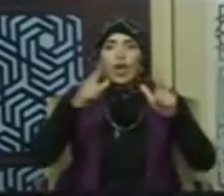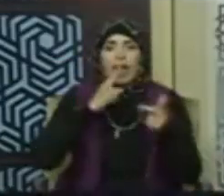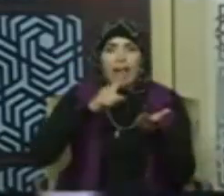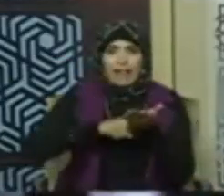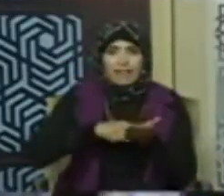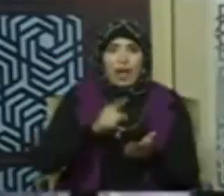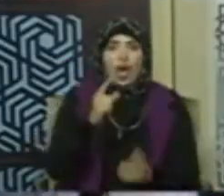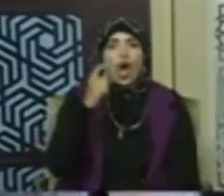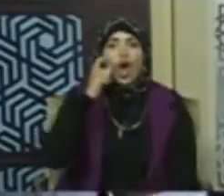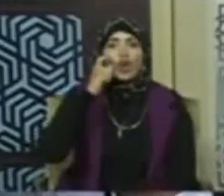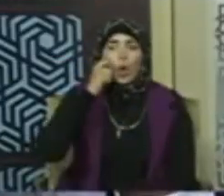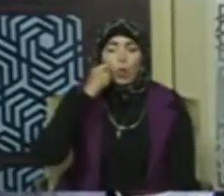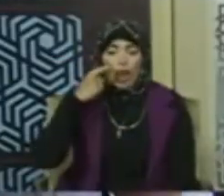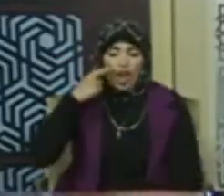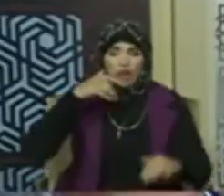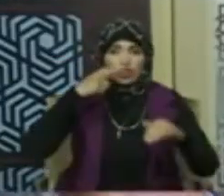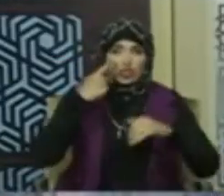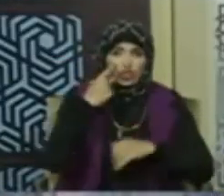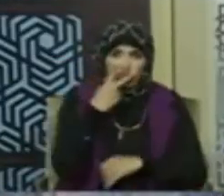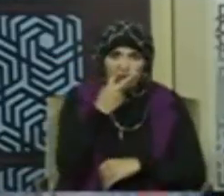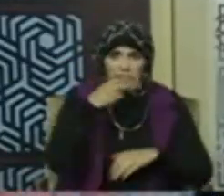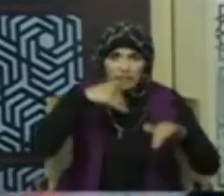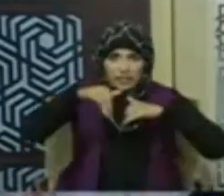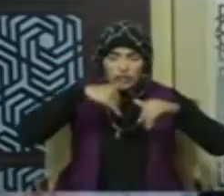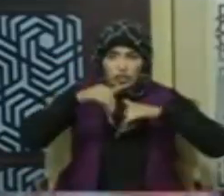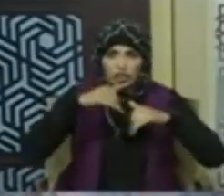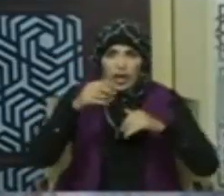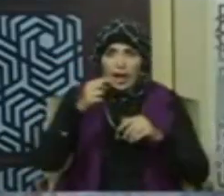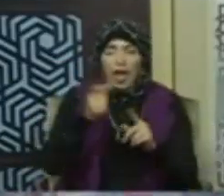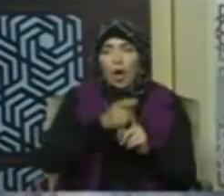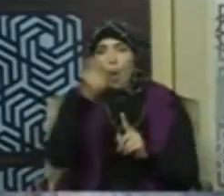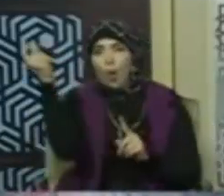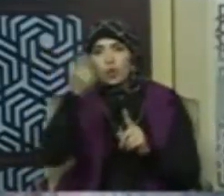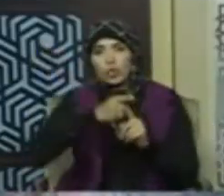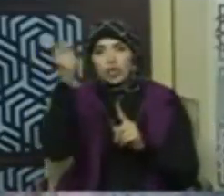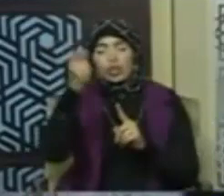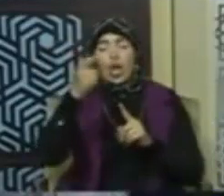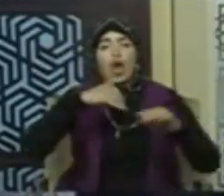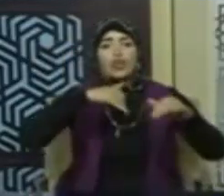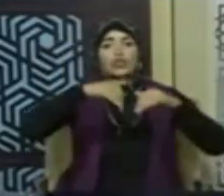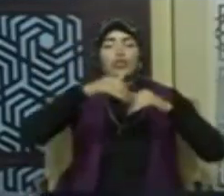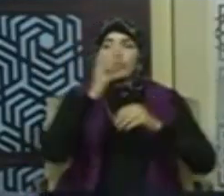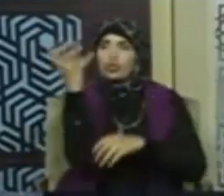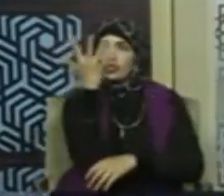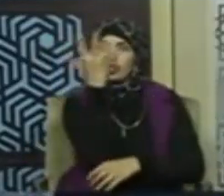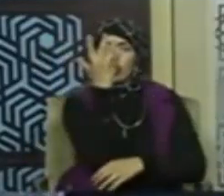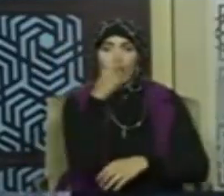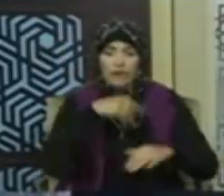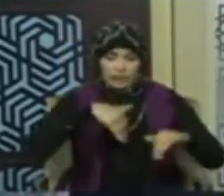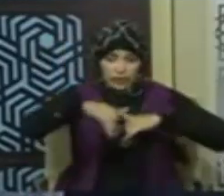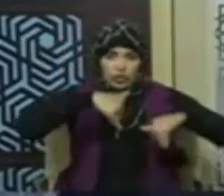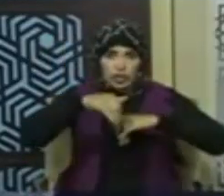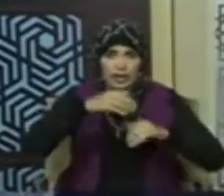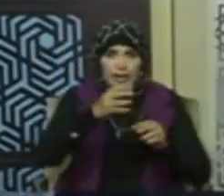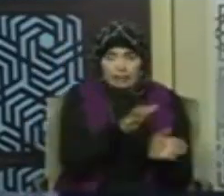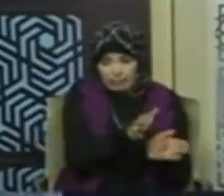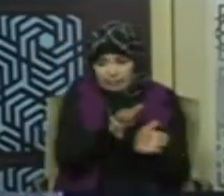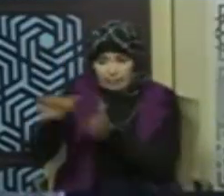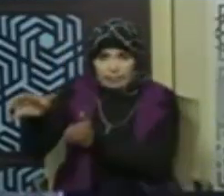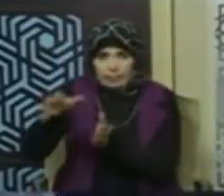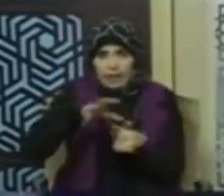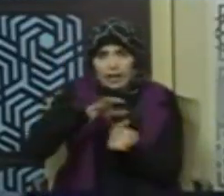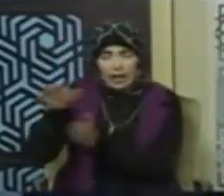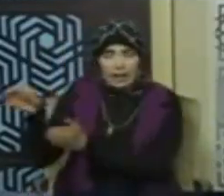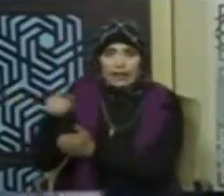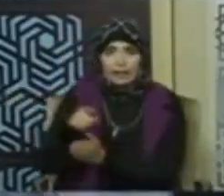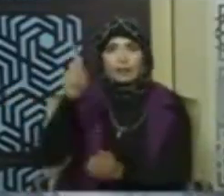في أنه وجد غصن شجرة على طريق فنحاه عن الطريق فغفر الله له